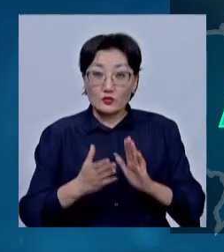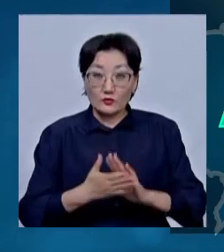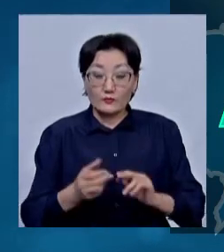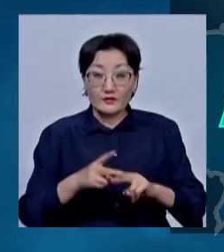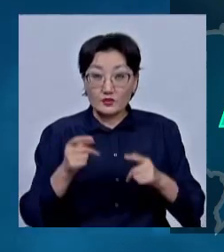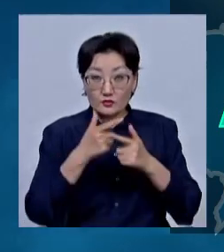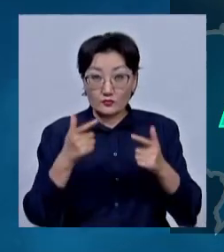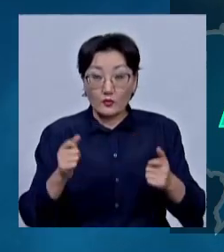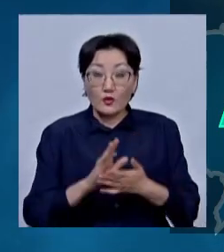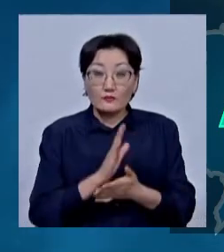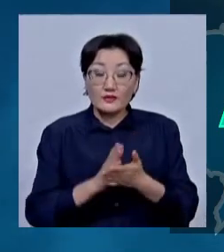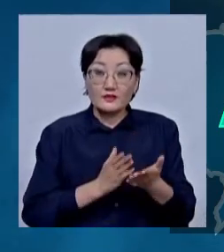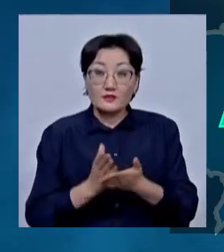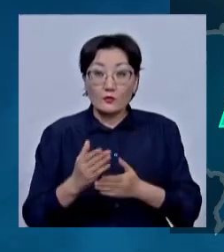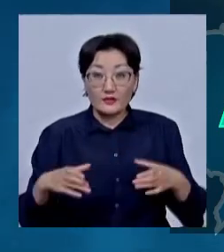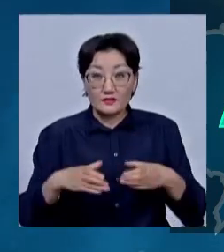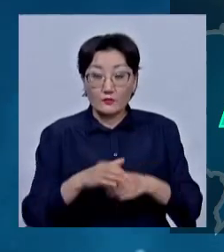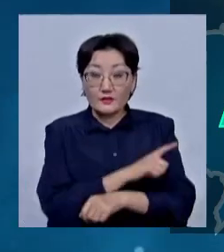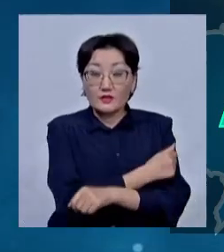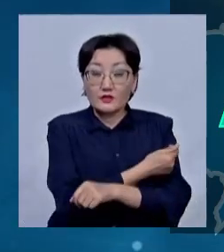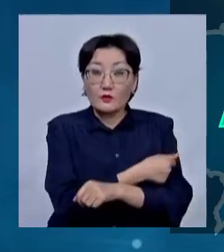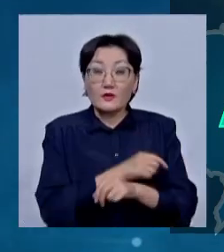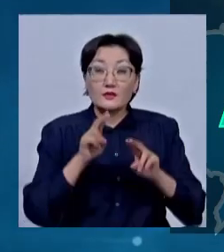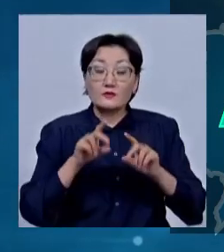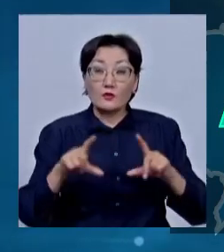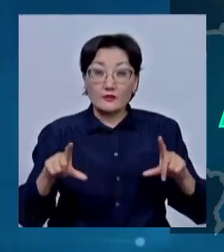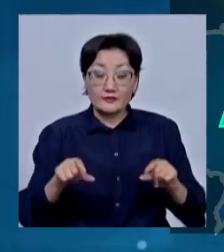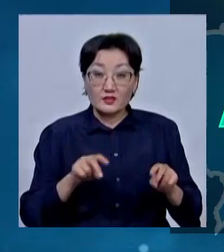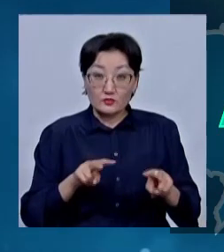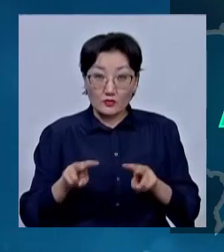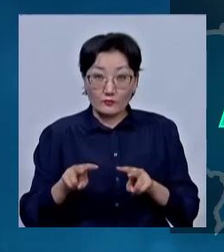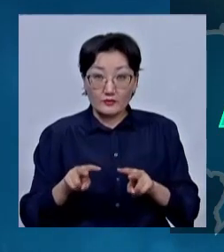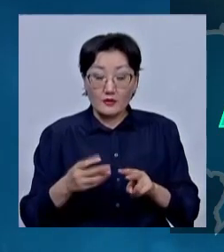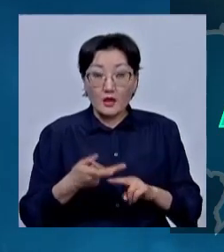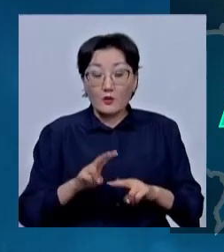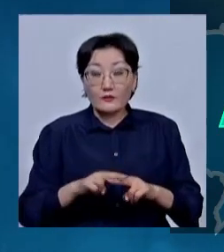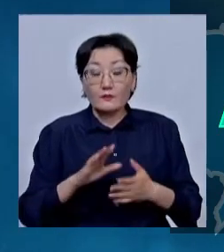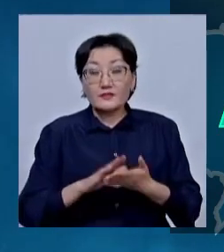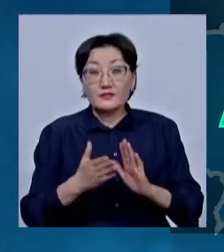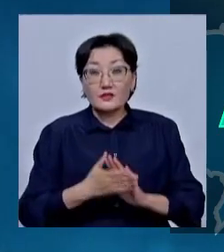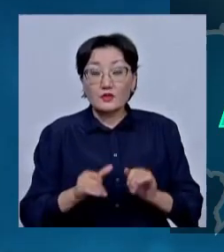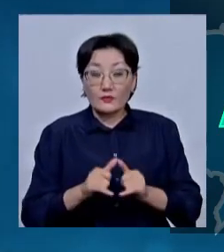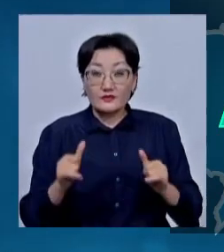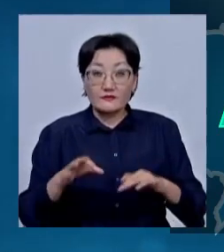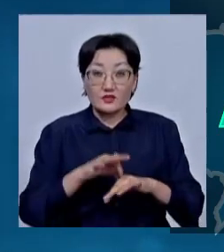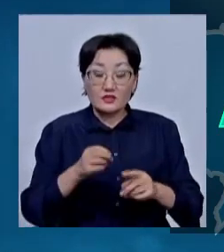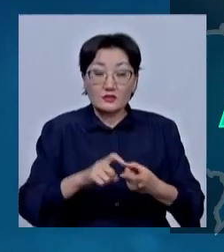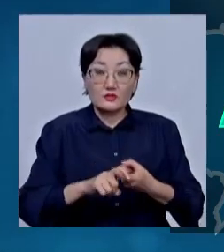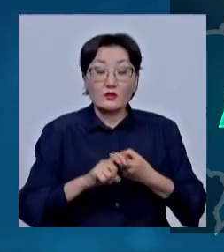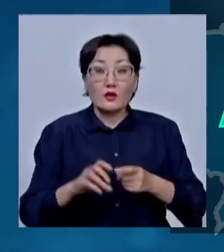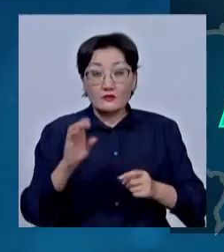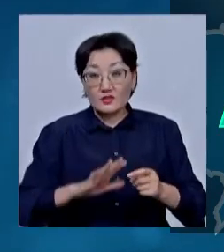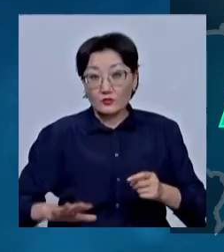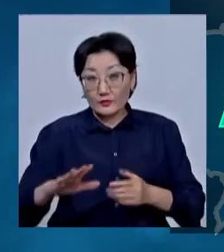этом сообщили в пресс-службе Комитета санитарно-эпидемиологического контроля. Тем временем обстановка с распространением коронавируса в